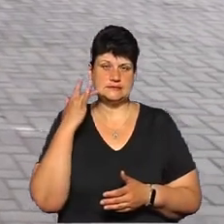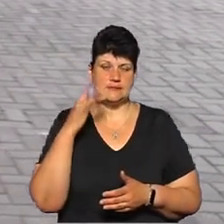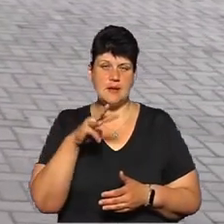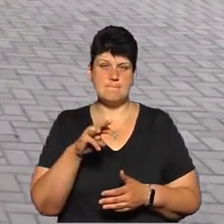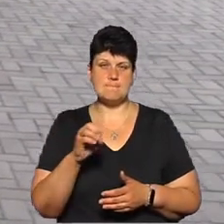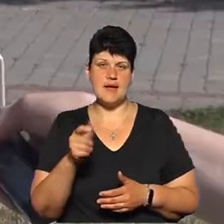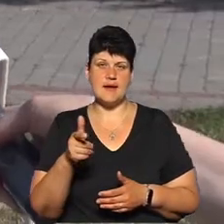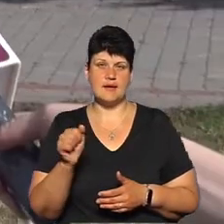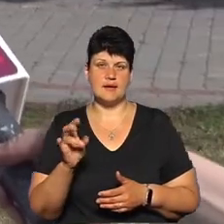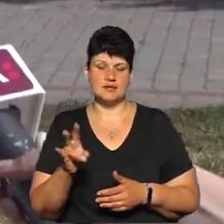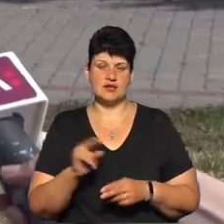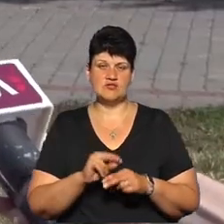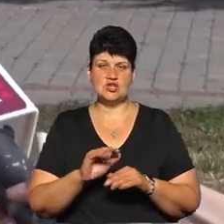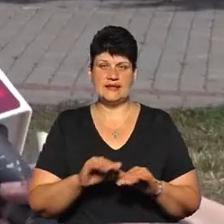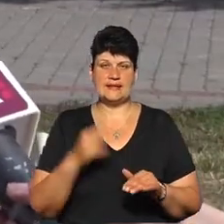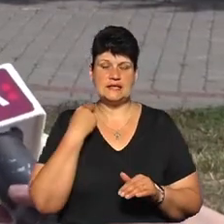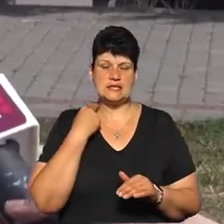дітей англійської.